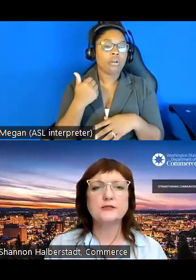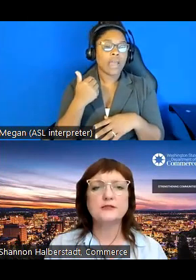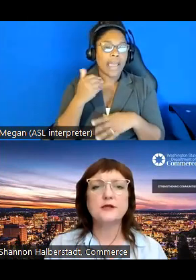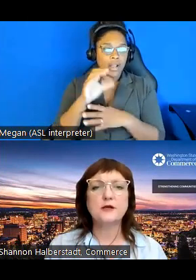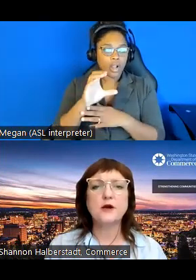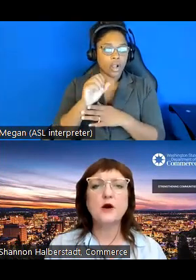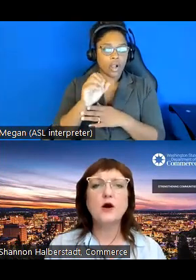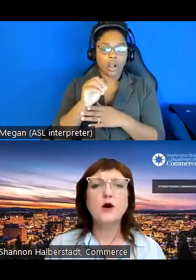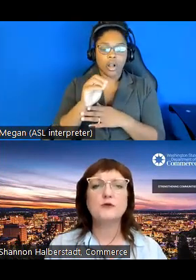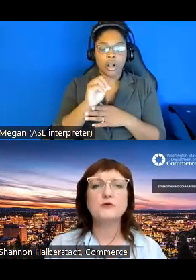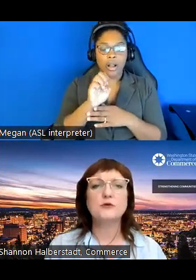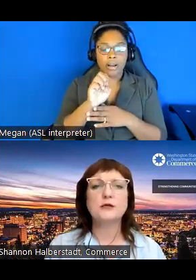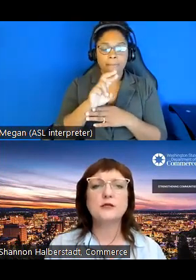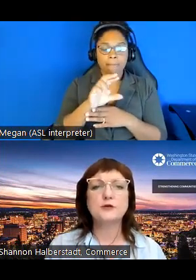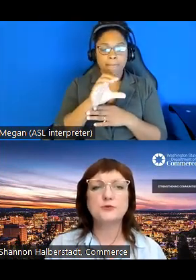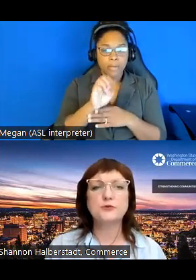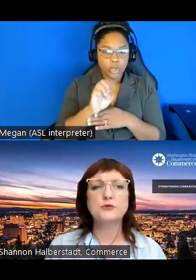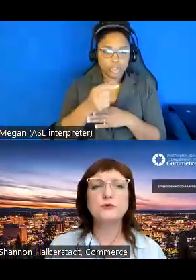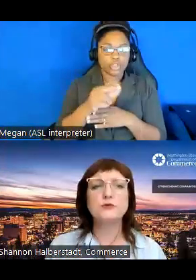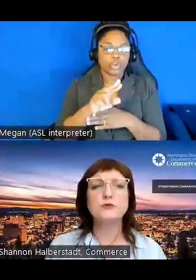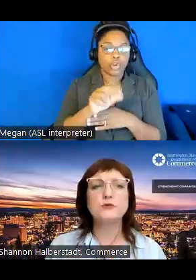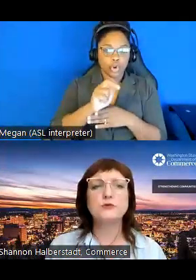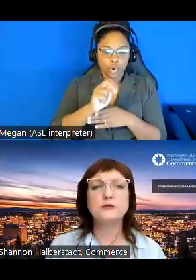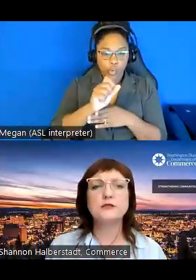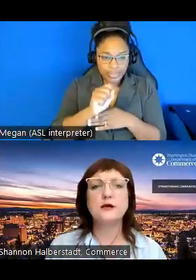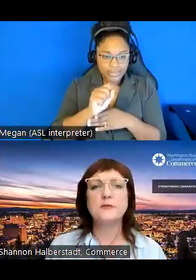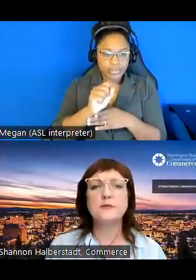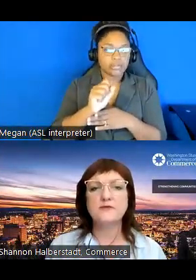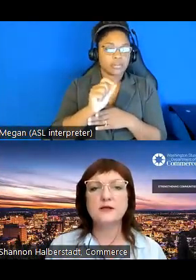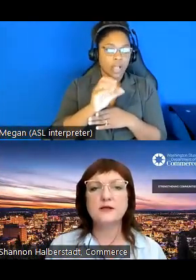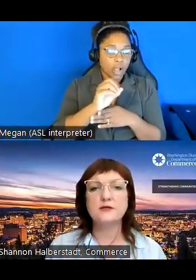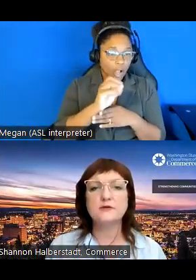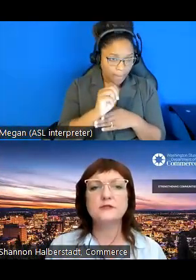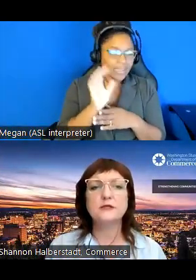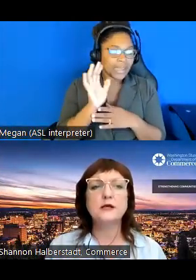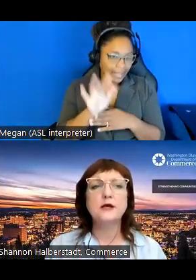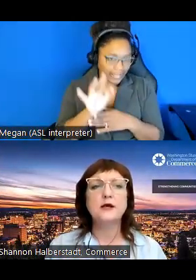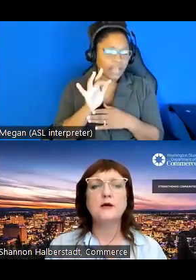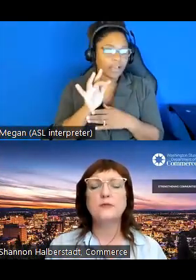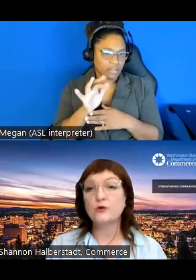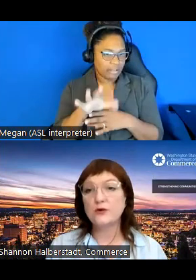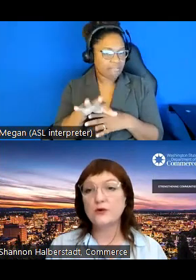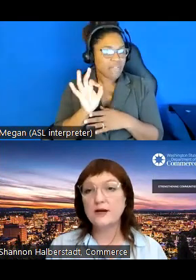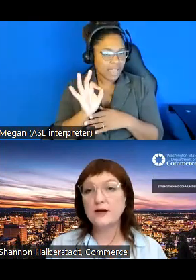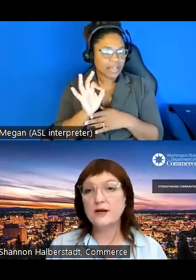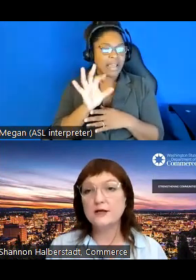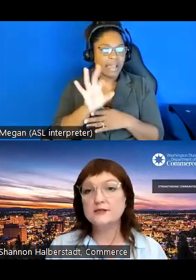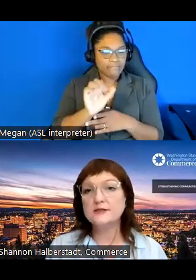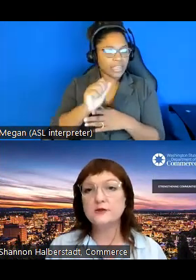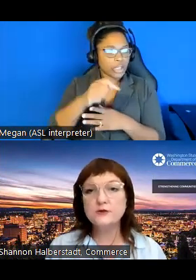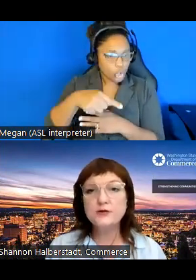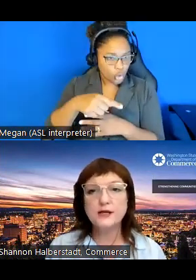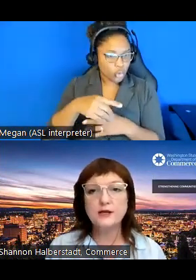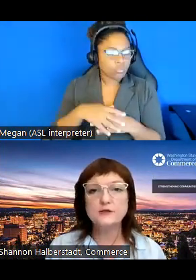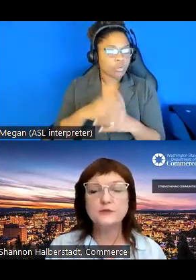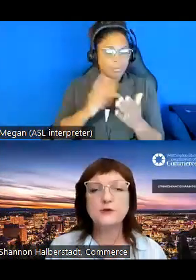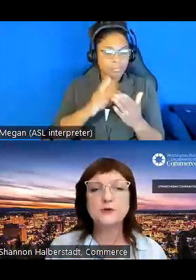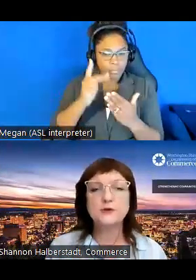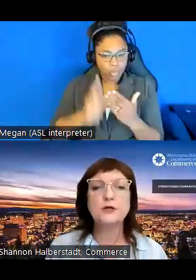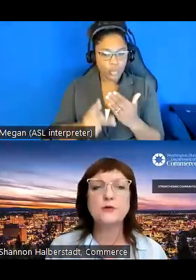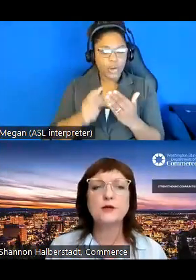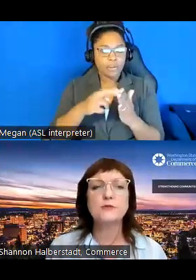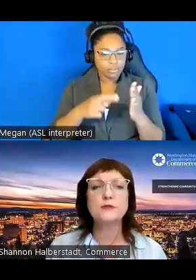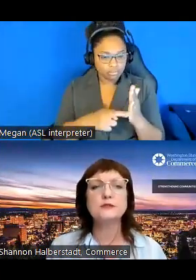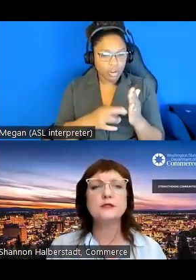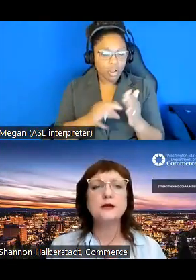묻는 질문과 가이드라인을 꼭 검토하시기 바랍니다. 그 commercegrants.com에 방문하시면은